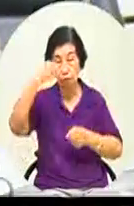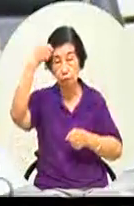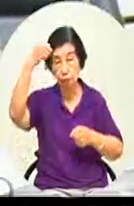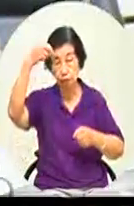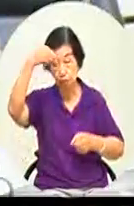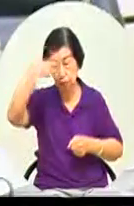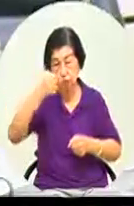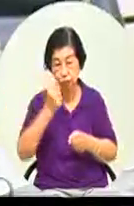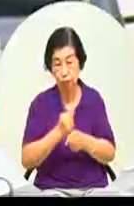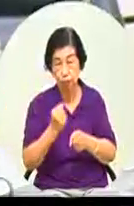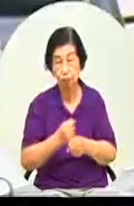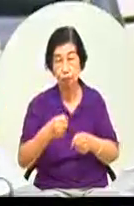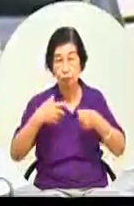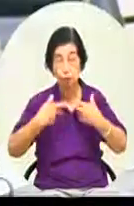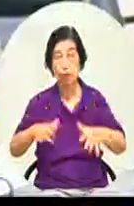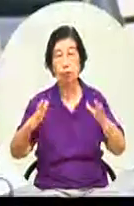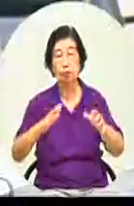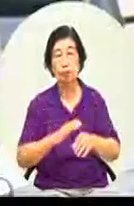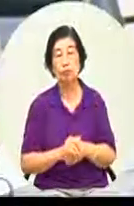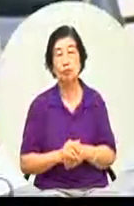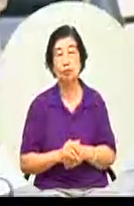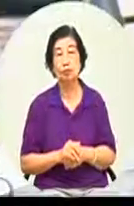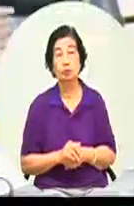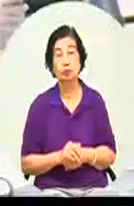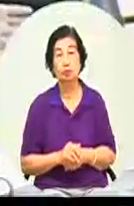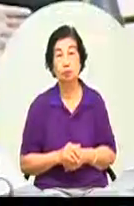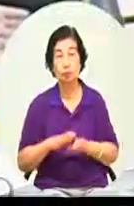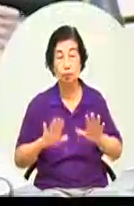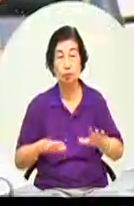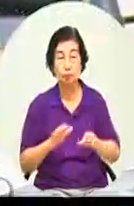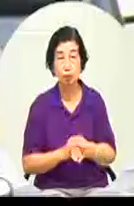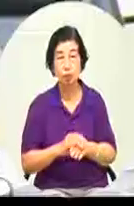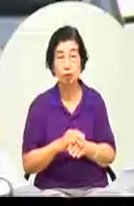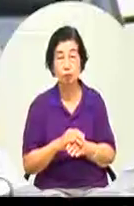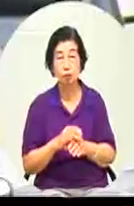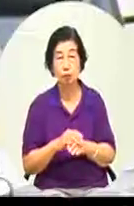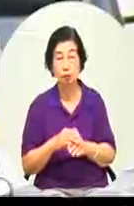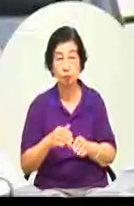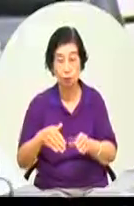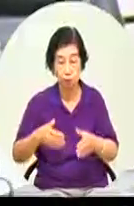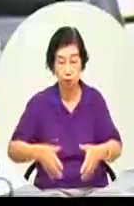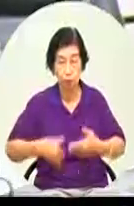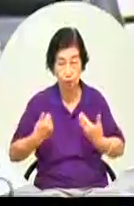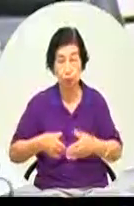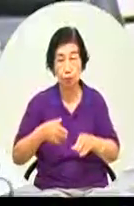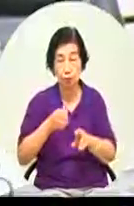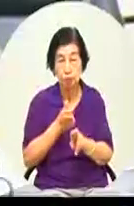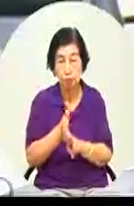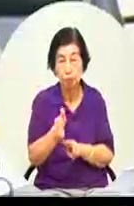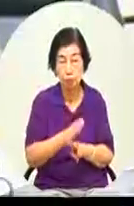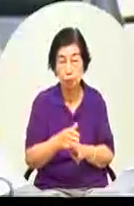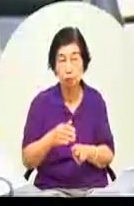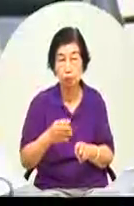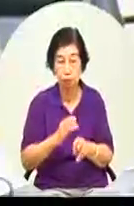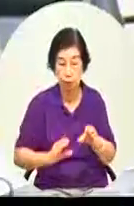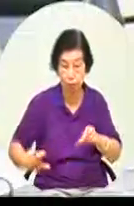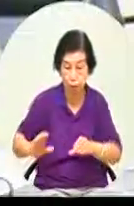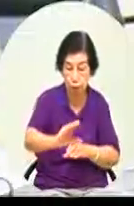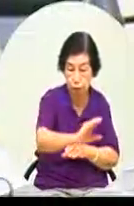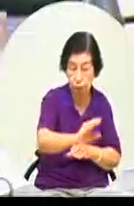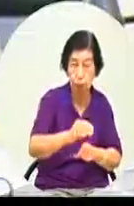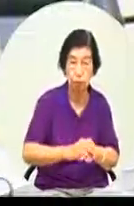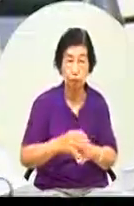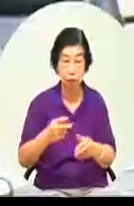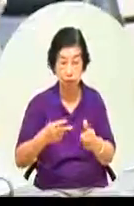交通量非常的庞大。那如果环状轻轨二期哦，因为现在一定在设计，甚至之后就会动工了。